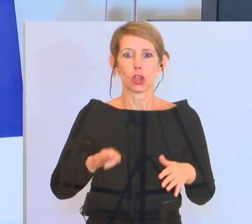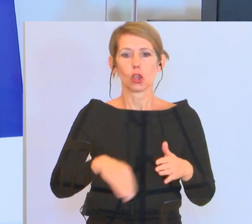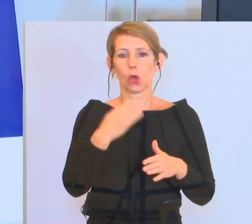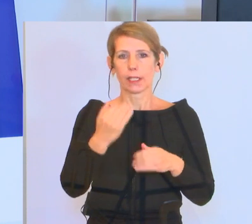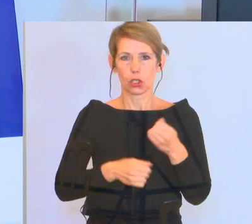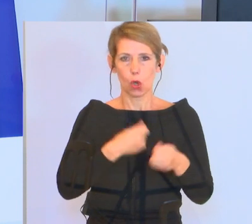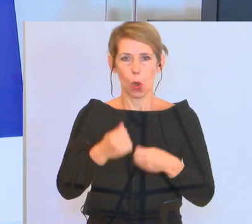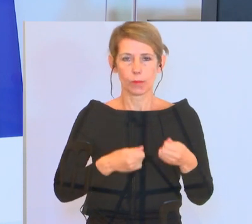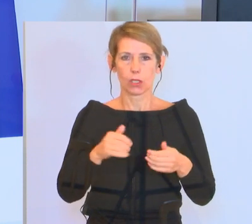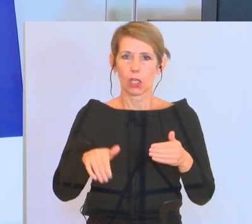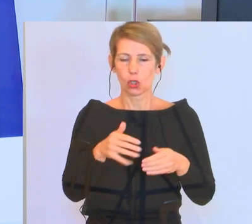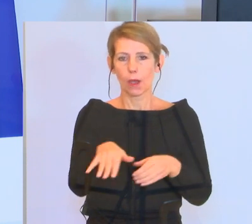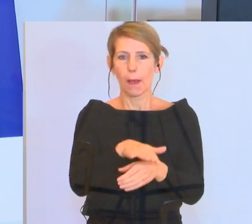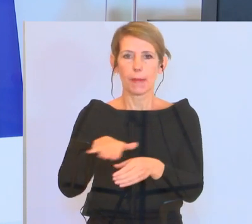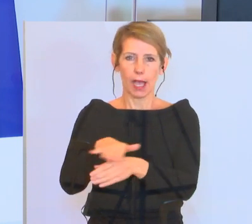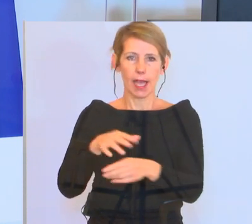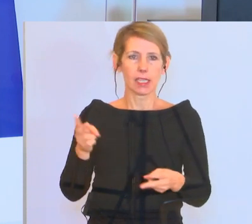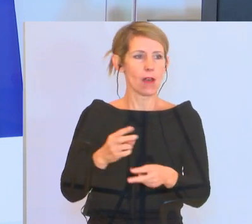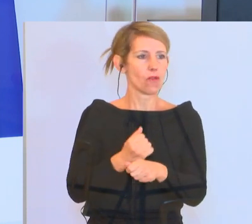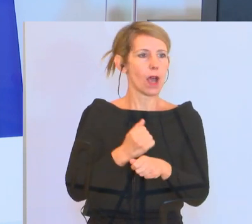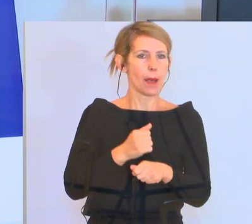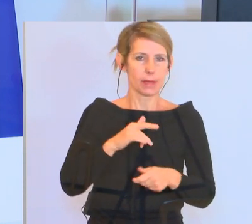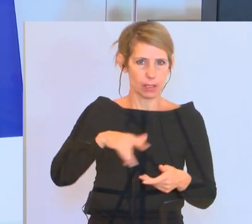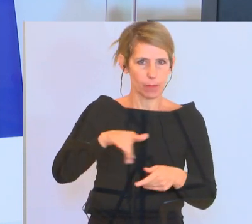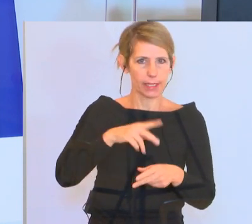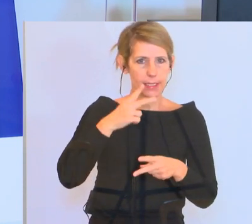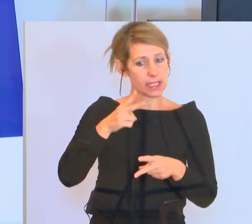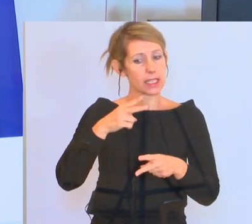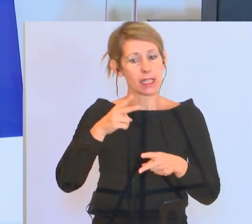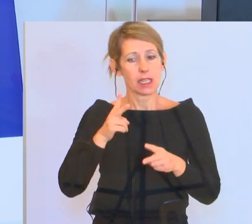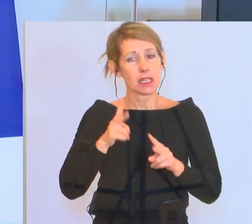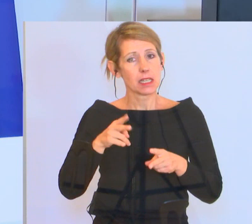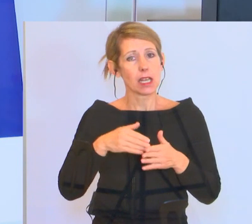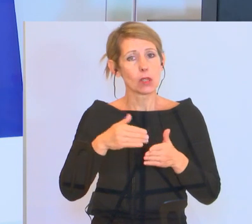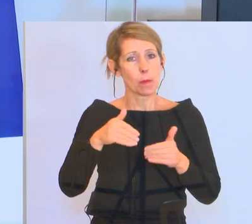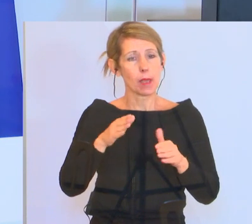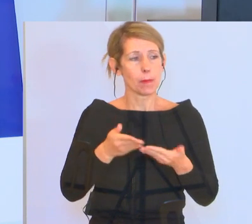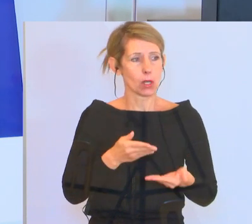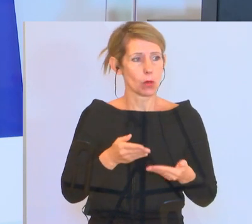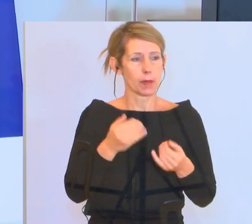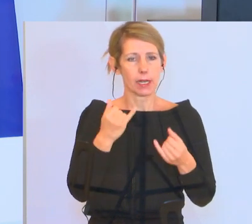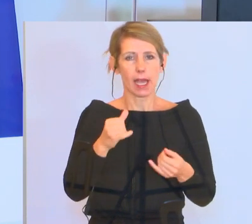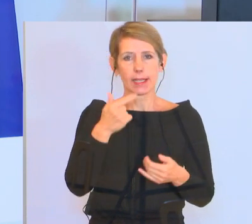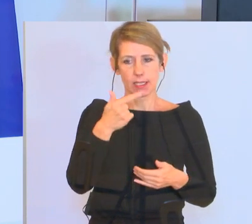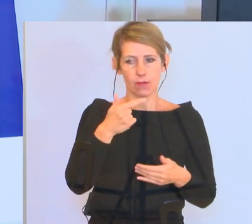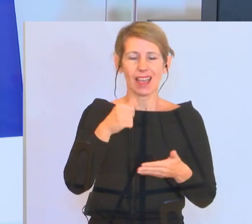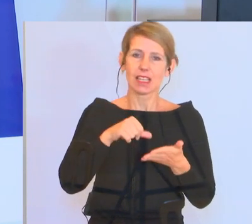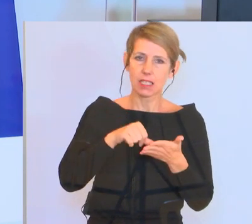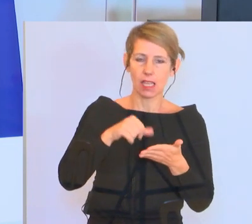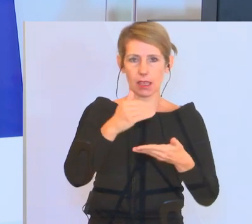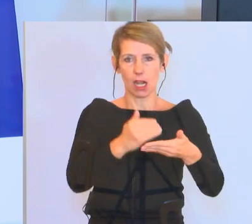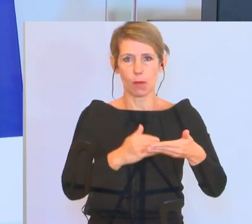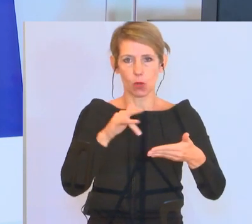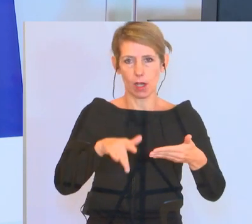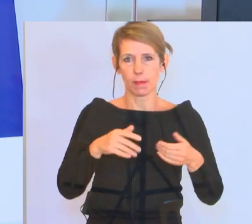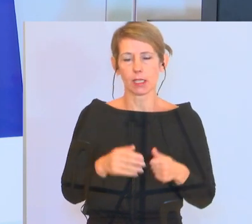Jobs, für die Bereiche, wo wir Arbeitskräftepotenzial sehen. Dementsprechend haben wir zwei zentrale Programme.